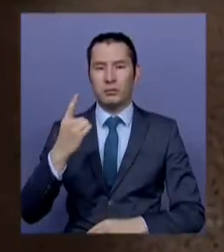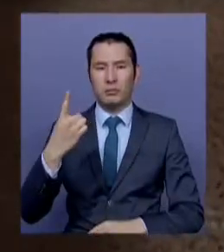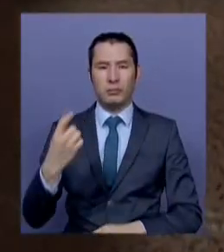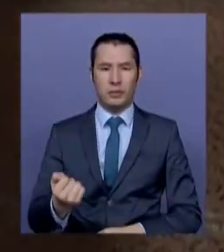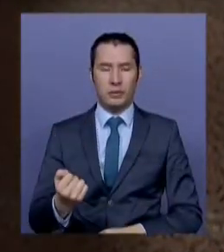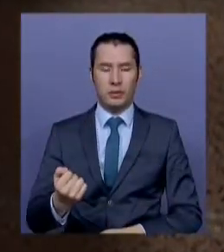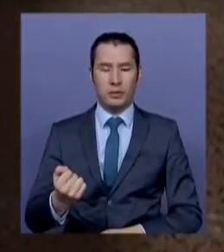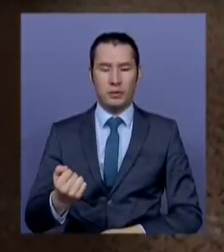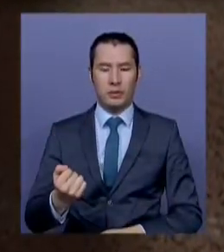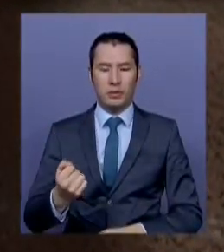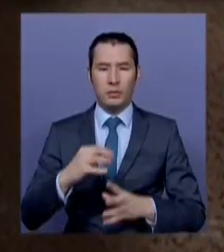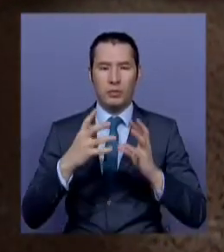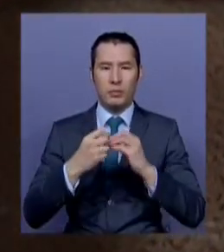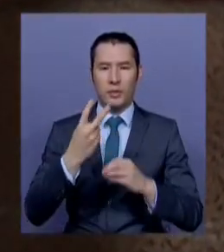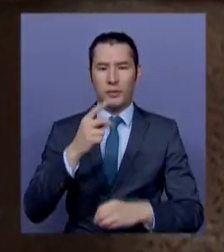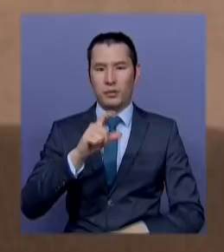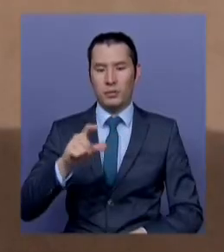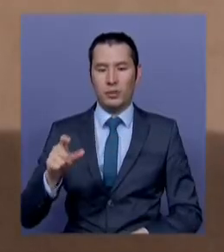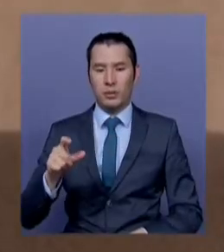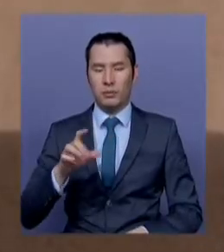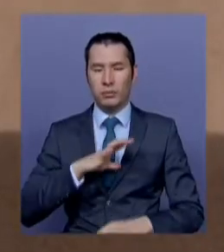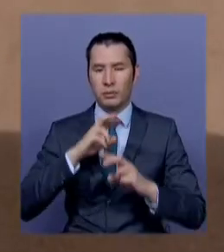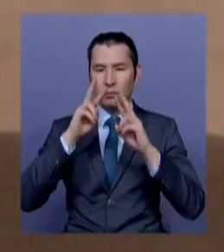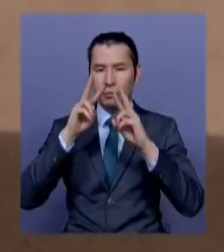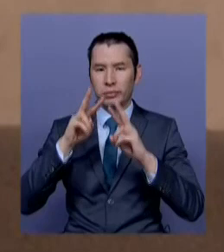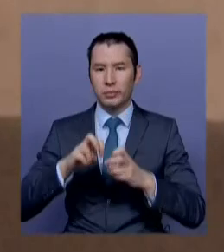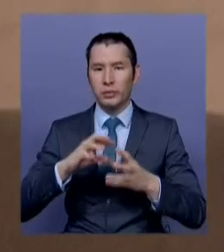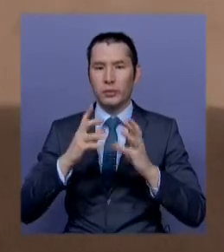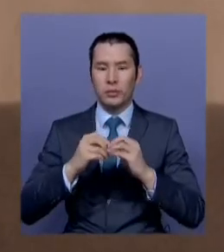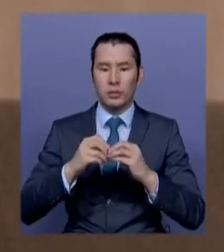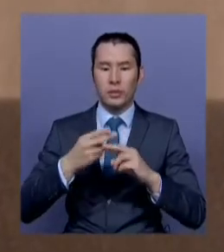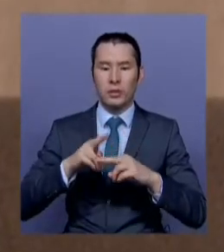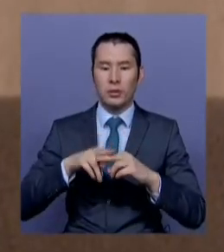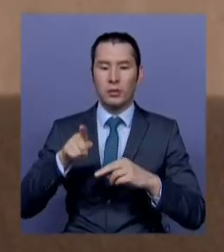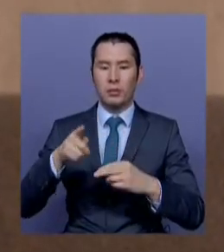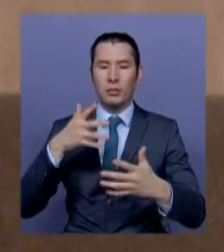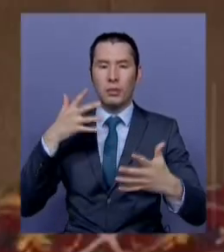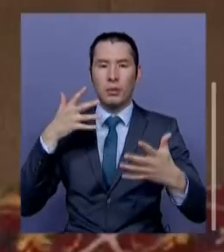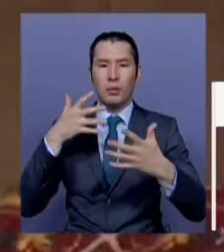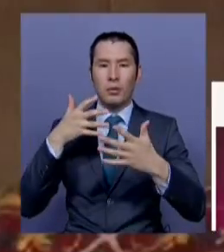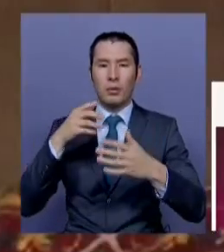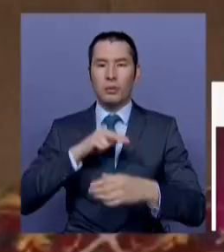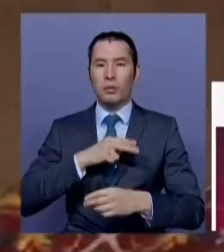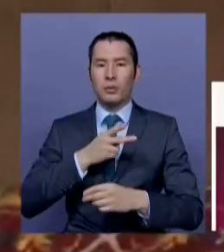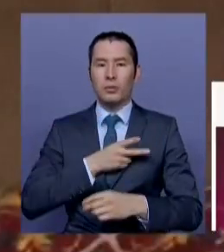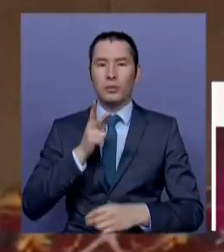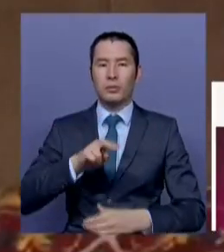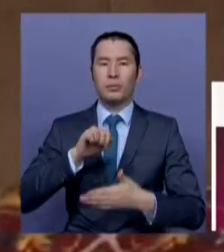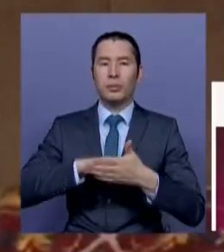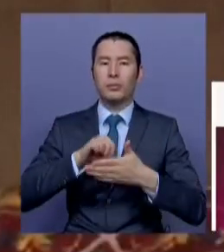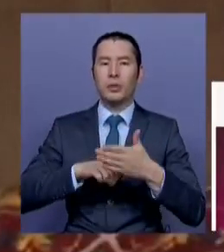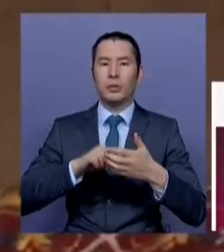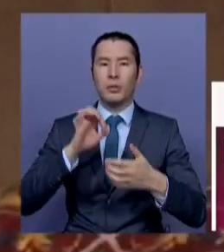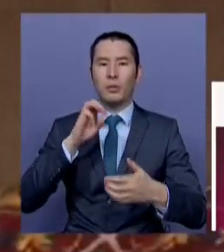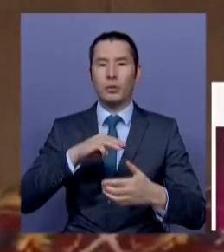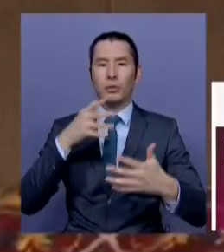бақилық болған. Дегенмен тергеу барысында бұл қазалар апаттан емес деген пікір айтылыпты. Мен түскен кезде удар ішімнен